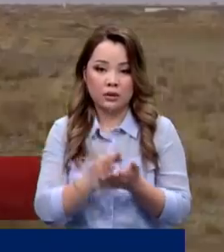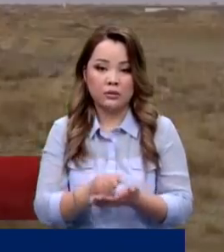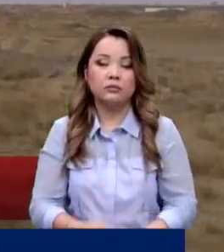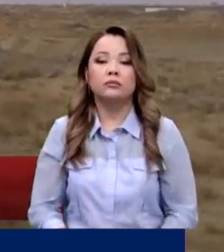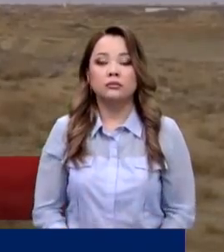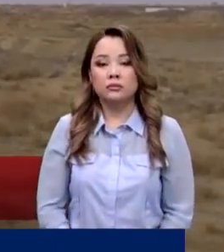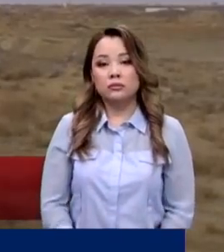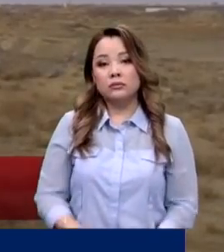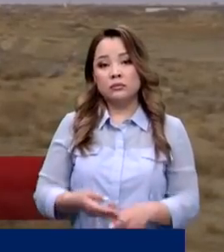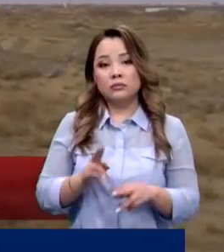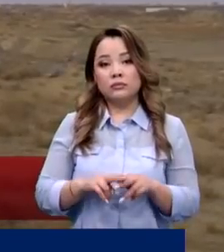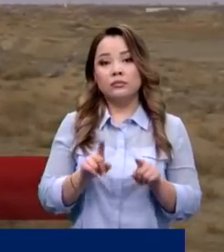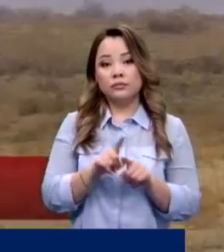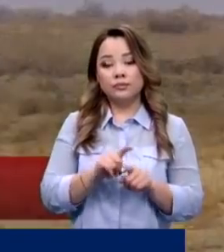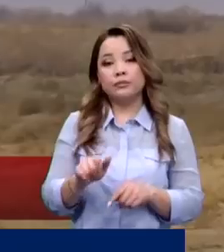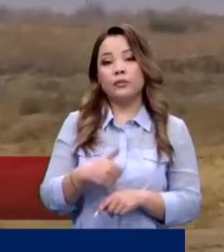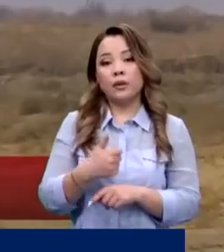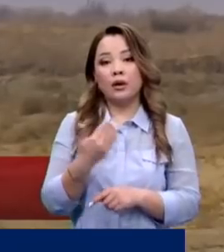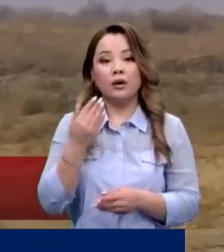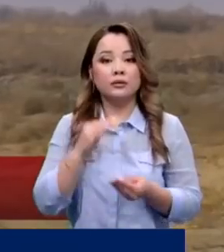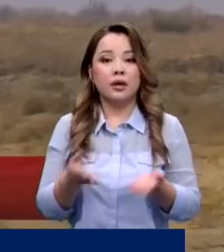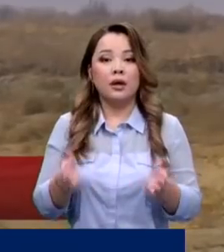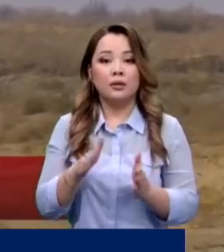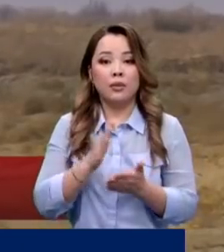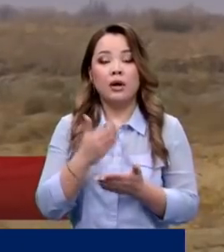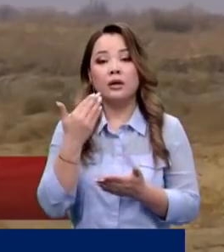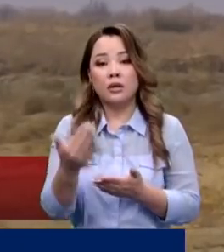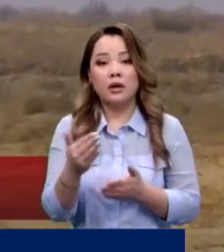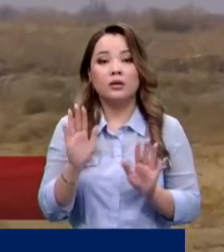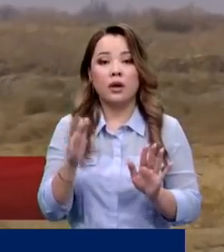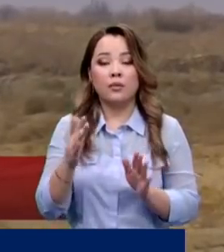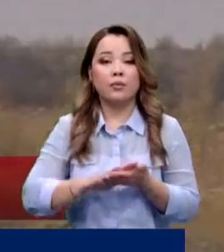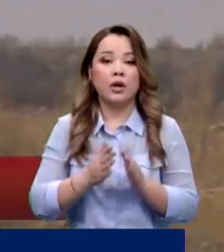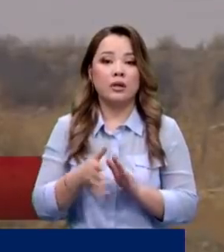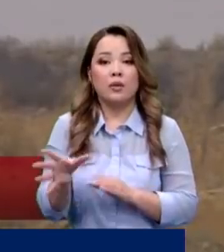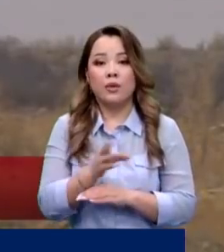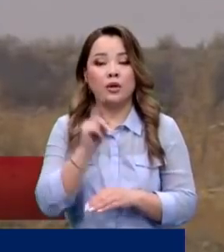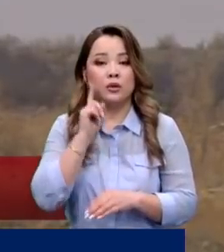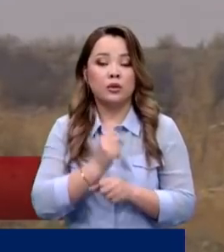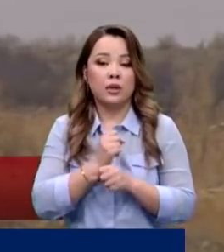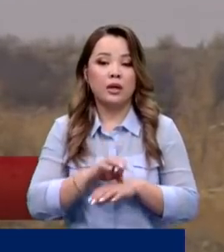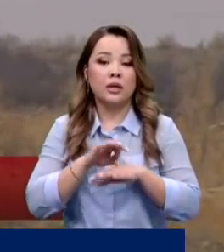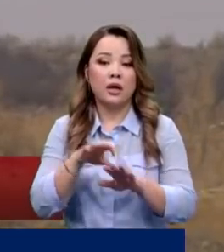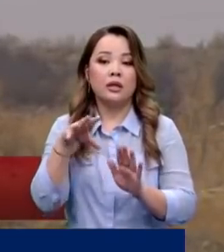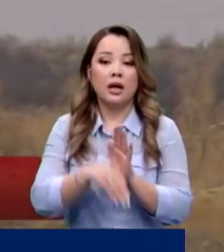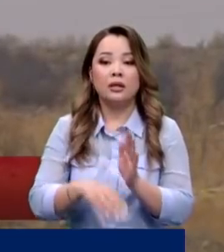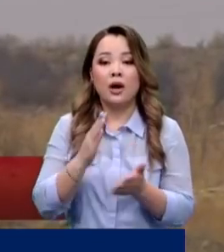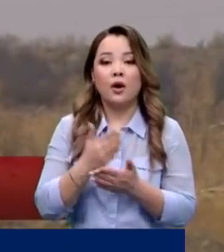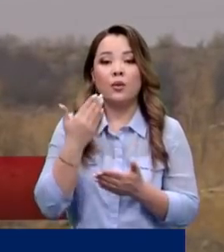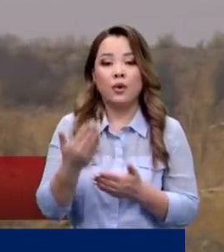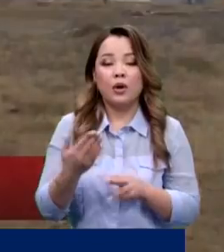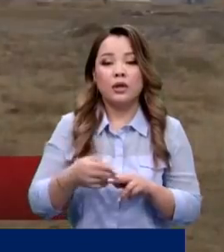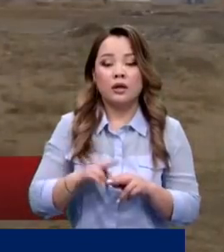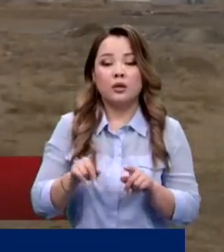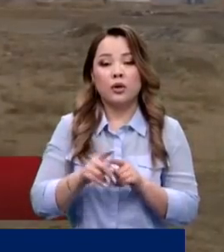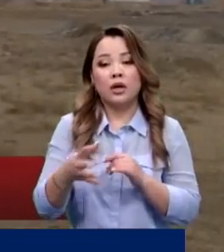жойыласыз. Яғни соңғы сөз бәрібір әкімдікте қалады. Оның үстіне олар тек барлық жағдайы жасалған телімдерді үлестіруге тиіс. Былайша айтқанда,